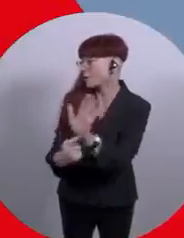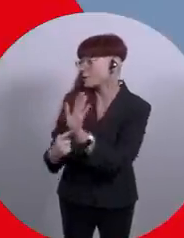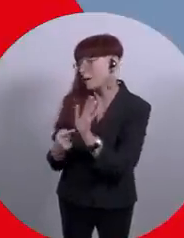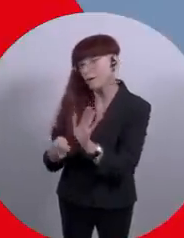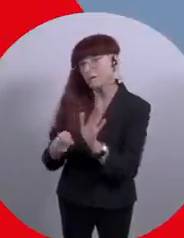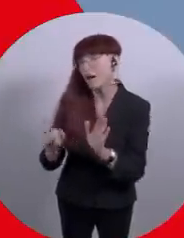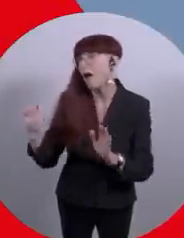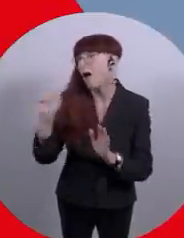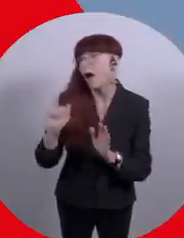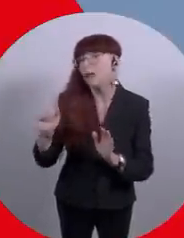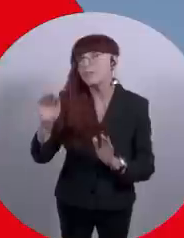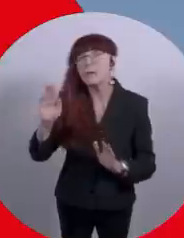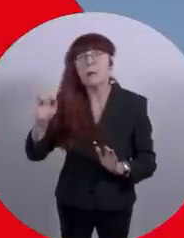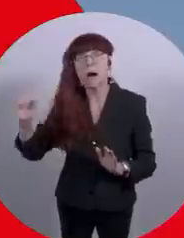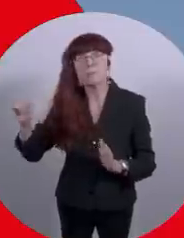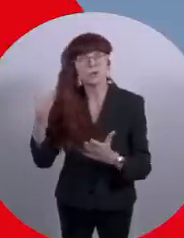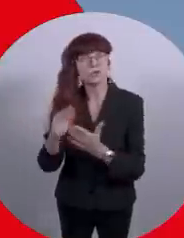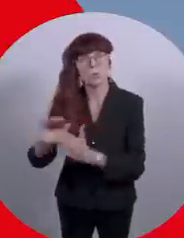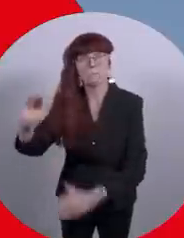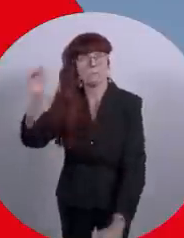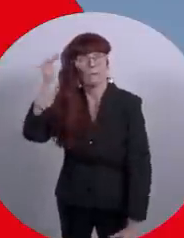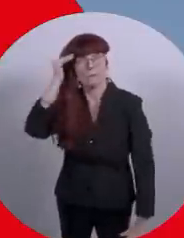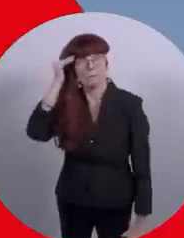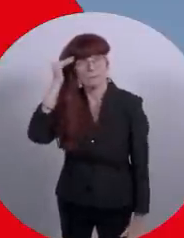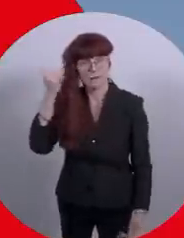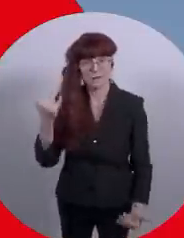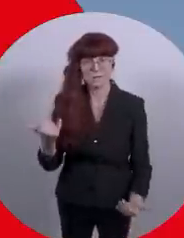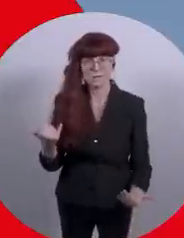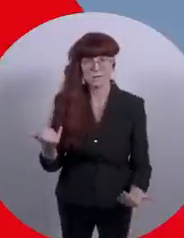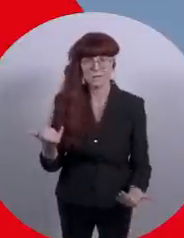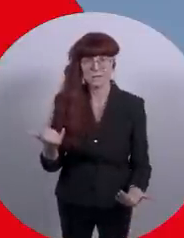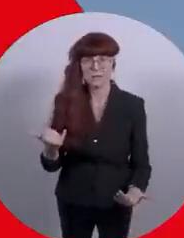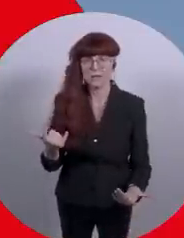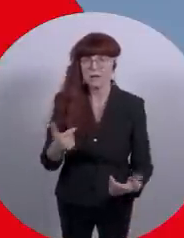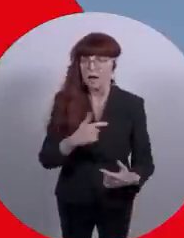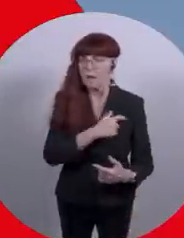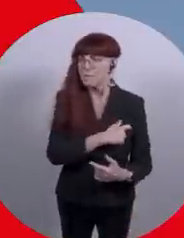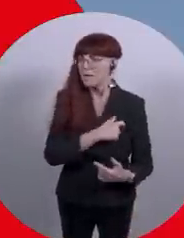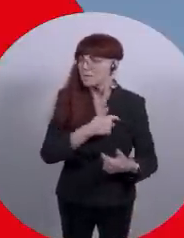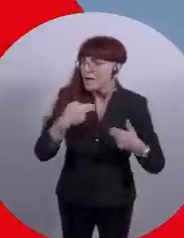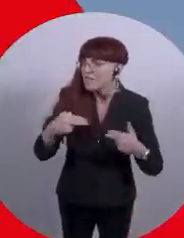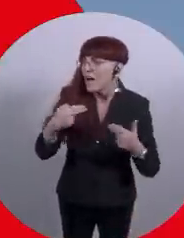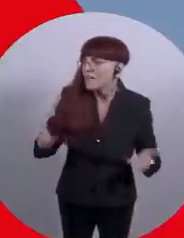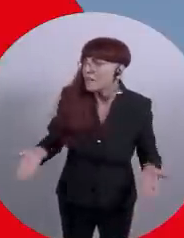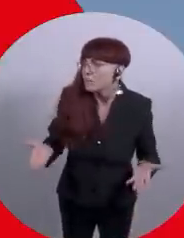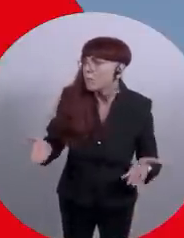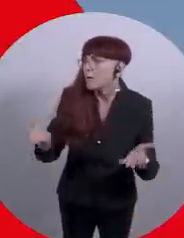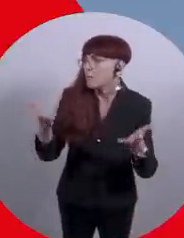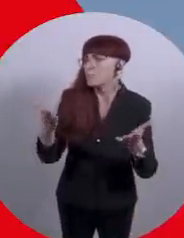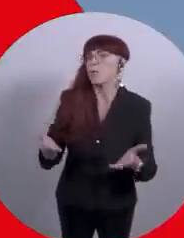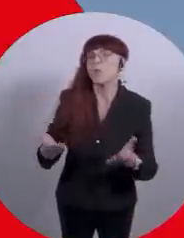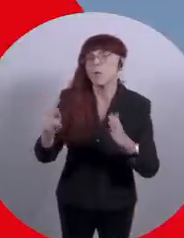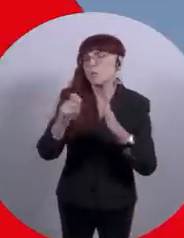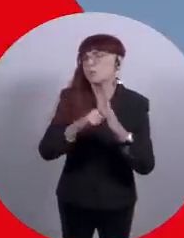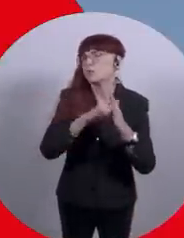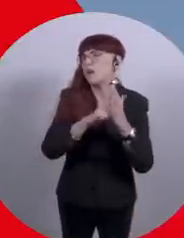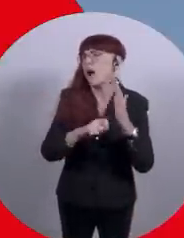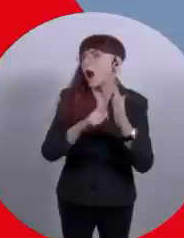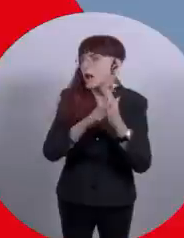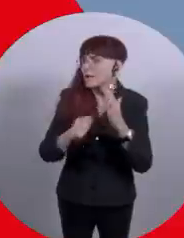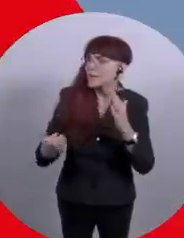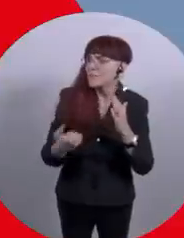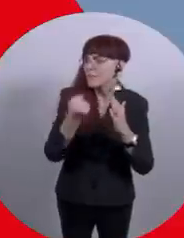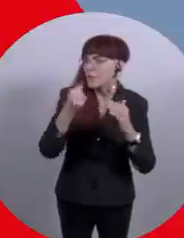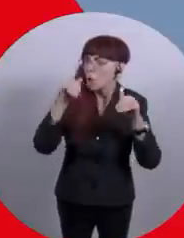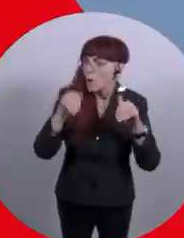der Zwischenzeit bekannt und das was wir brauchen um die Partei weiterzubringen und Wahlen zu gewinnen ist wir müssen zu einer Bewegung werden